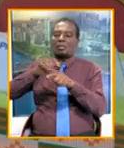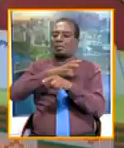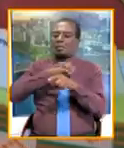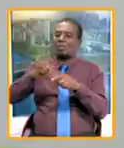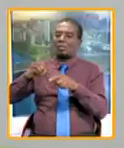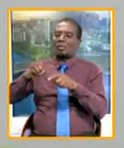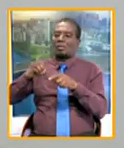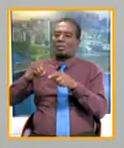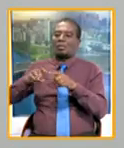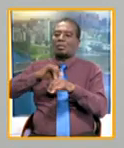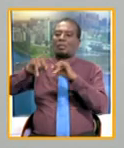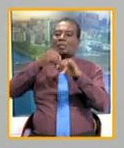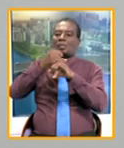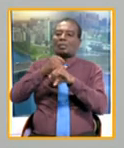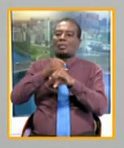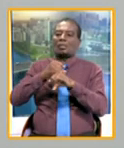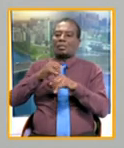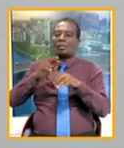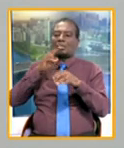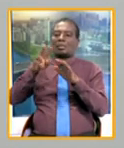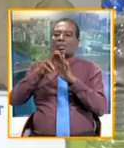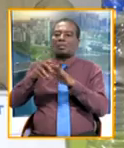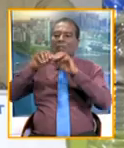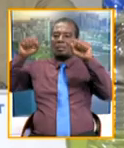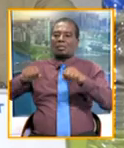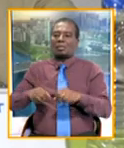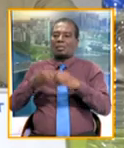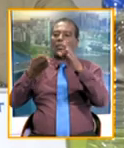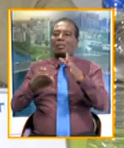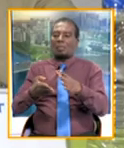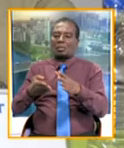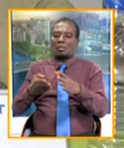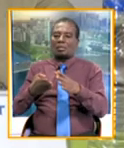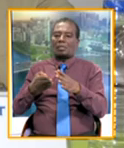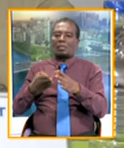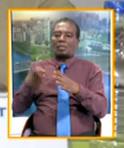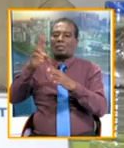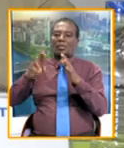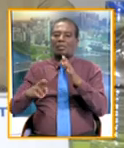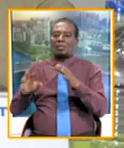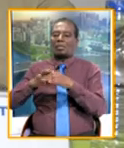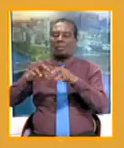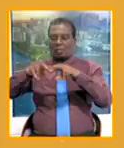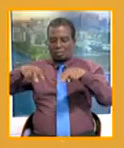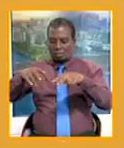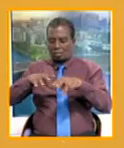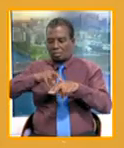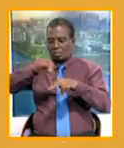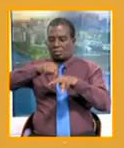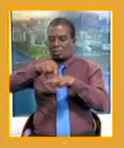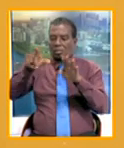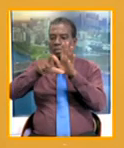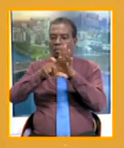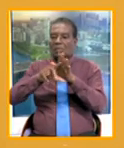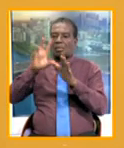œuvre du mécanisme institutionnel de veille stratégique destiné à traduire en actes concrets les résultats de l'étude nationale prospective